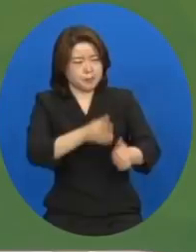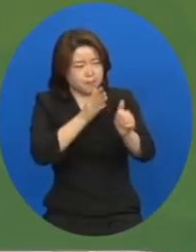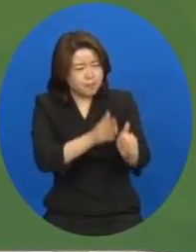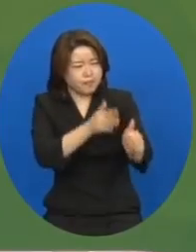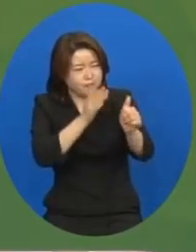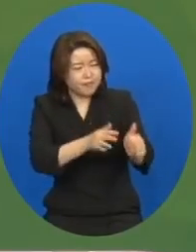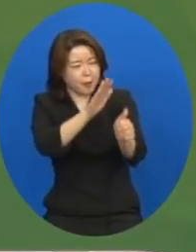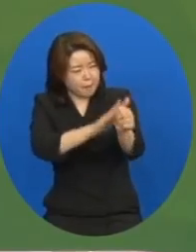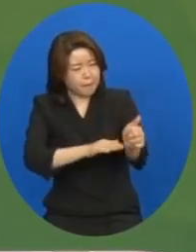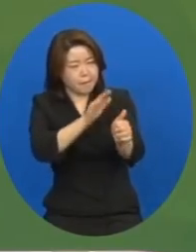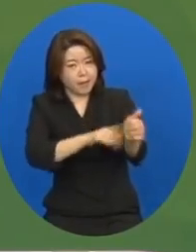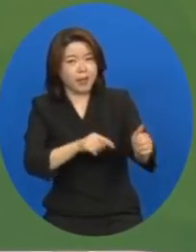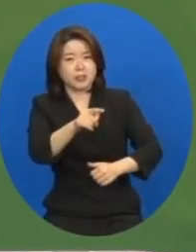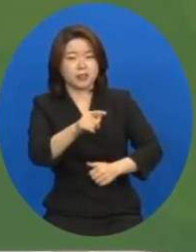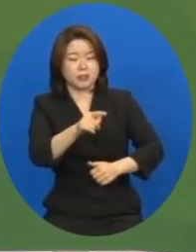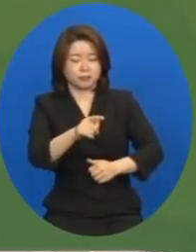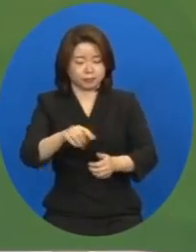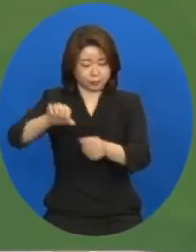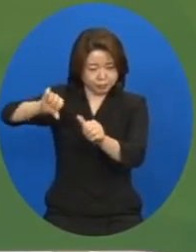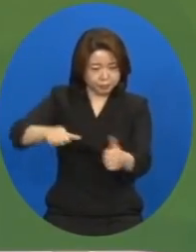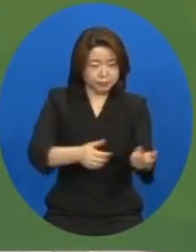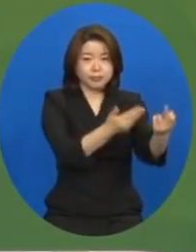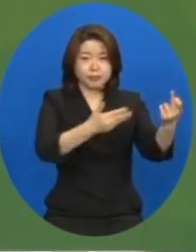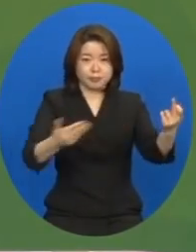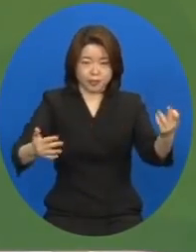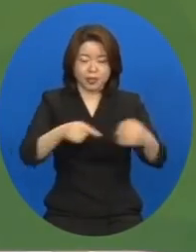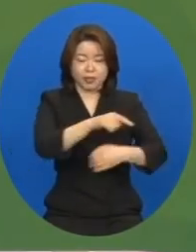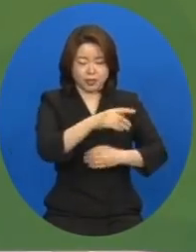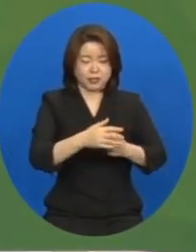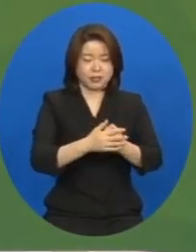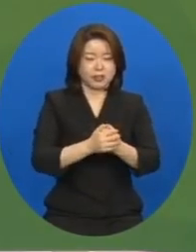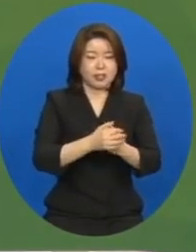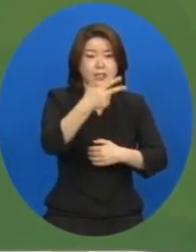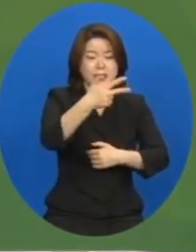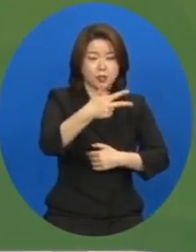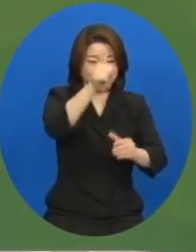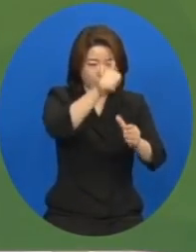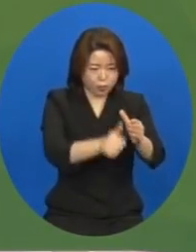달래서 그 요단강 가서 7번 목욕을 하는데,